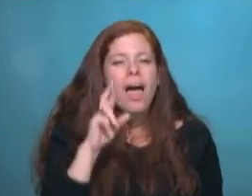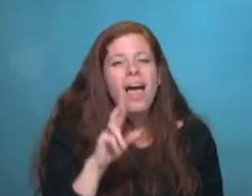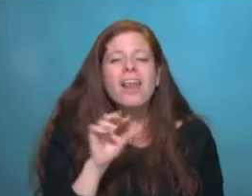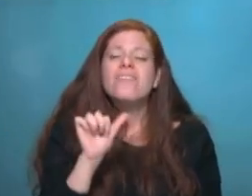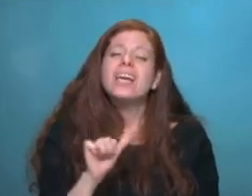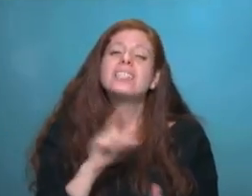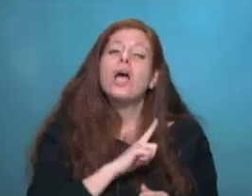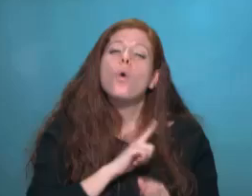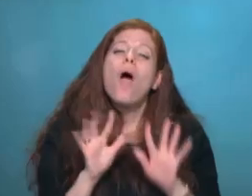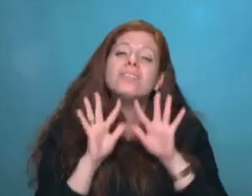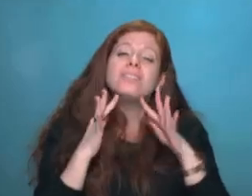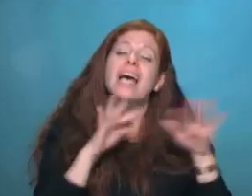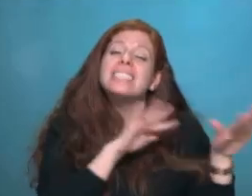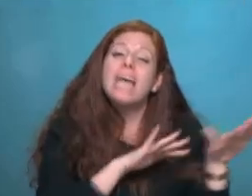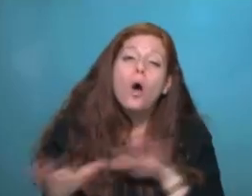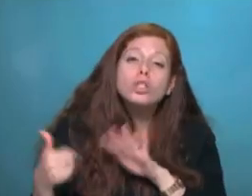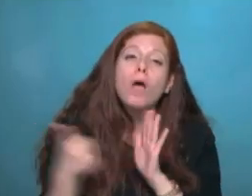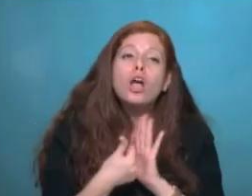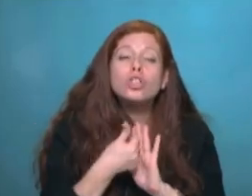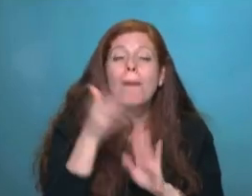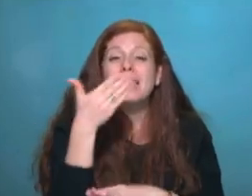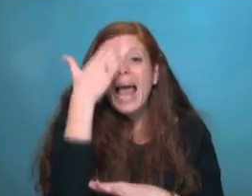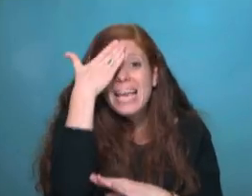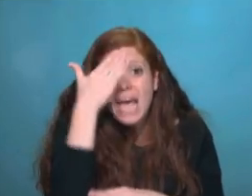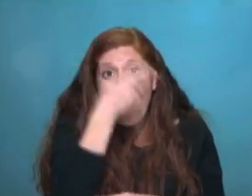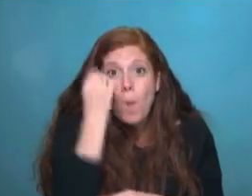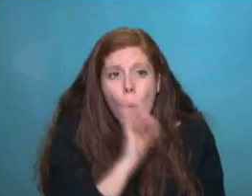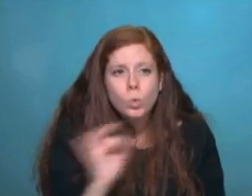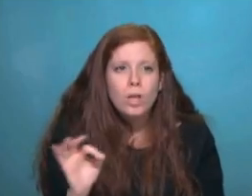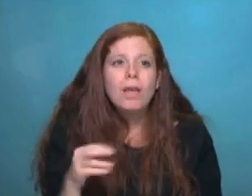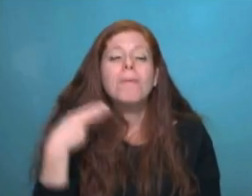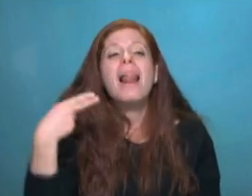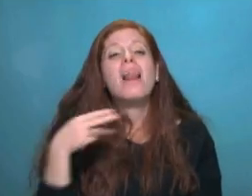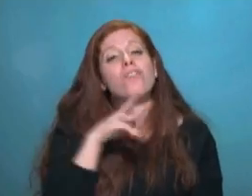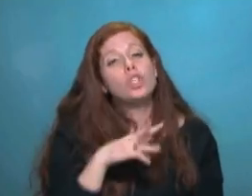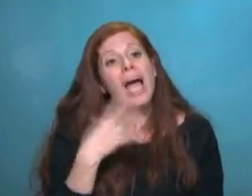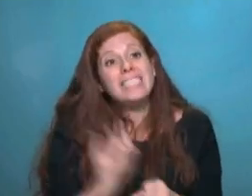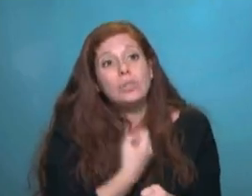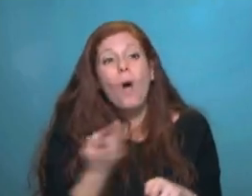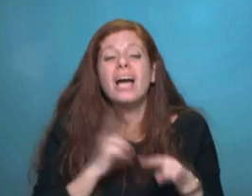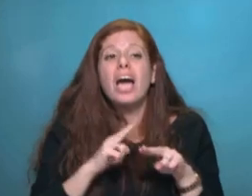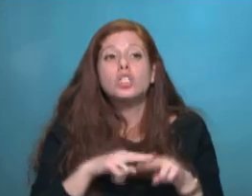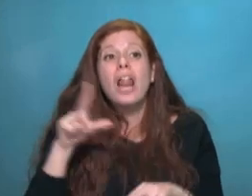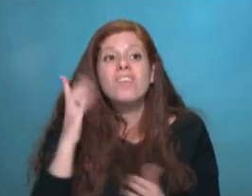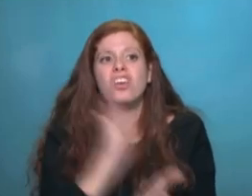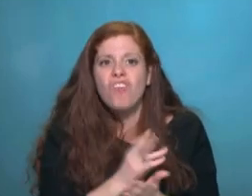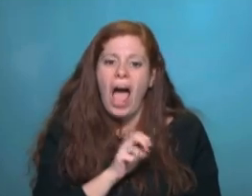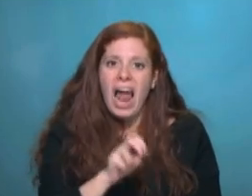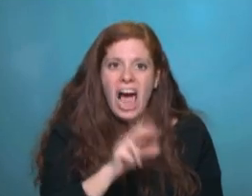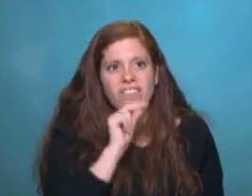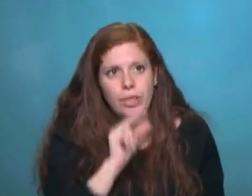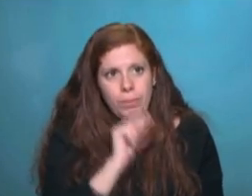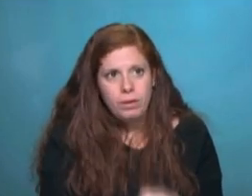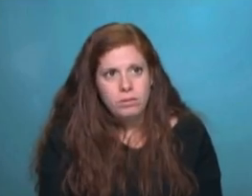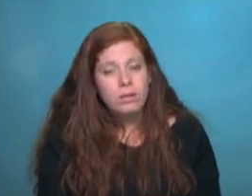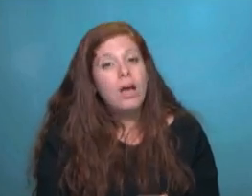עד שהמדינה הכירה בהורות שלהן באופן מלא. הללי ושחר זכו לכך רק אחרי שלוי כבר הלך ודיבר. אחרי